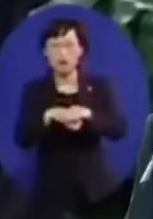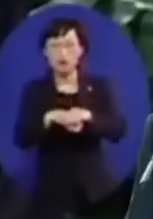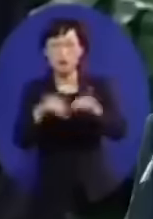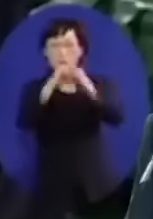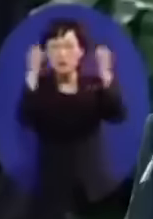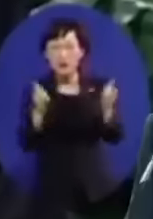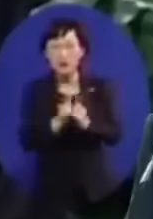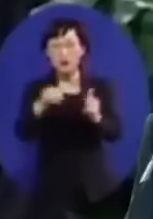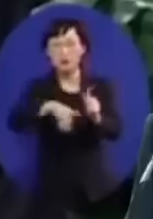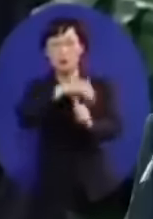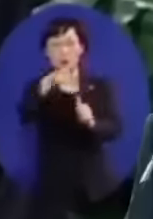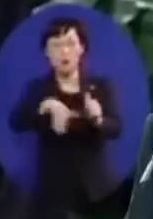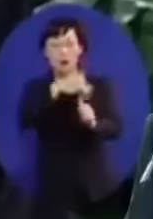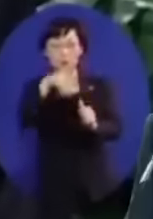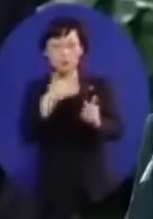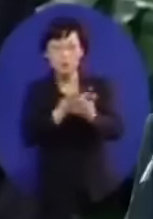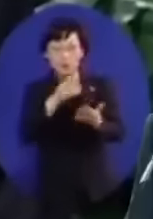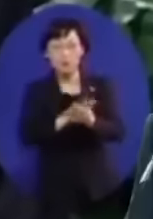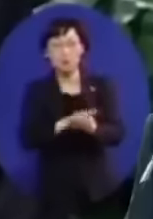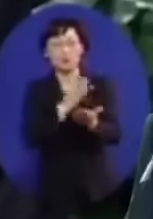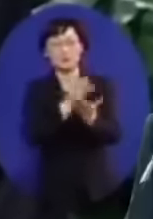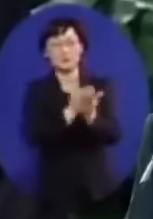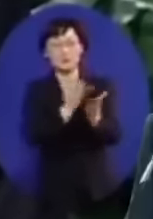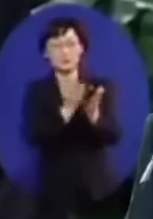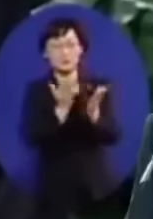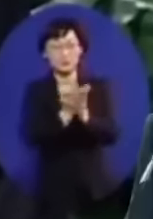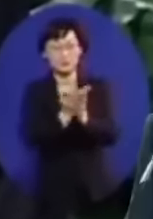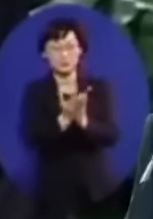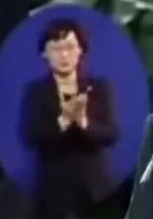생활환경의 개선 온갖 것 다 하죠.